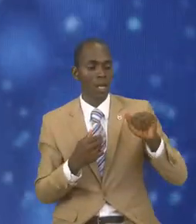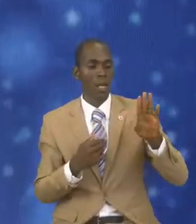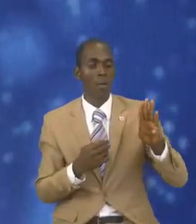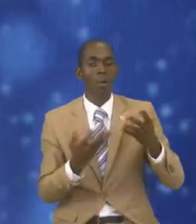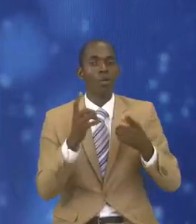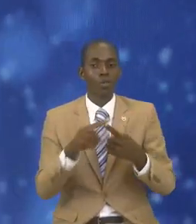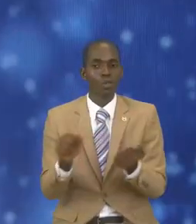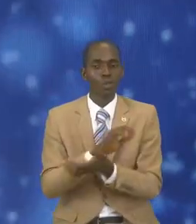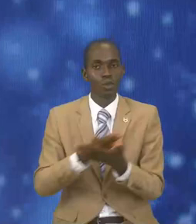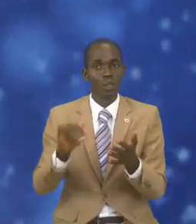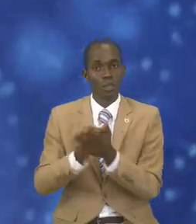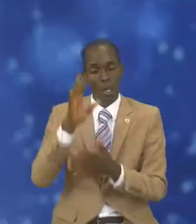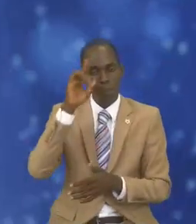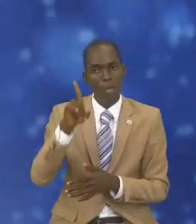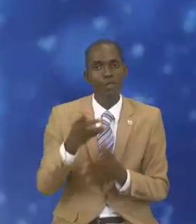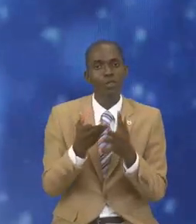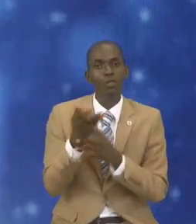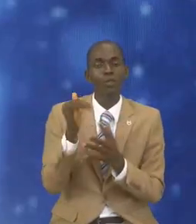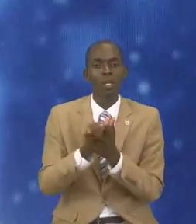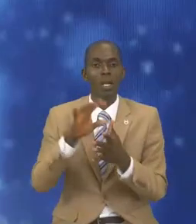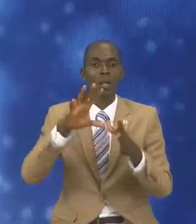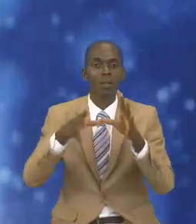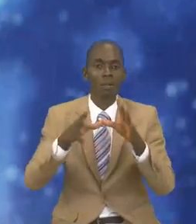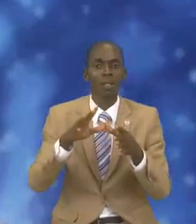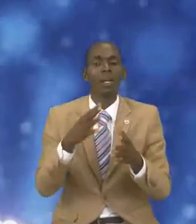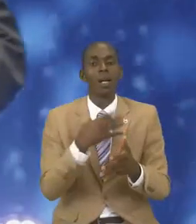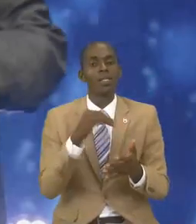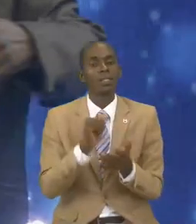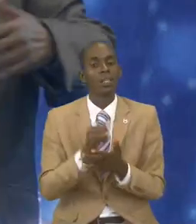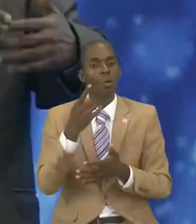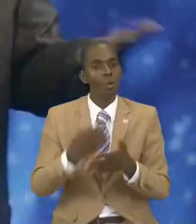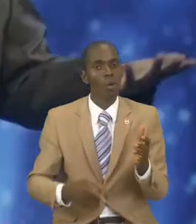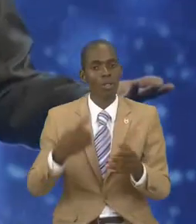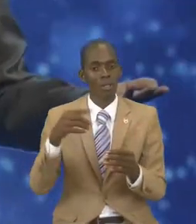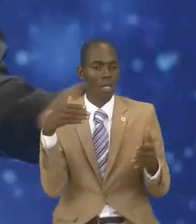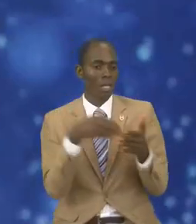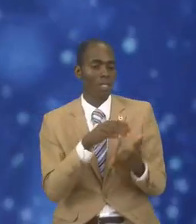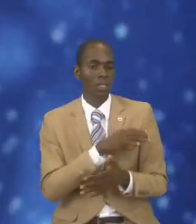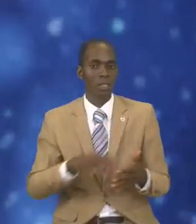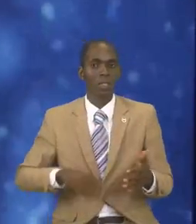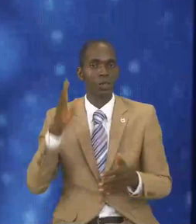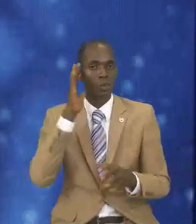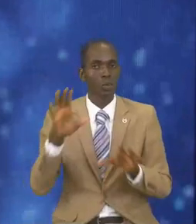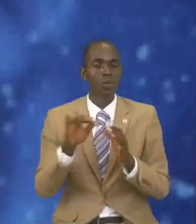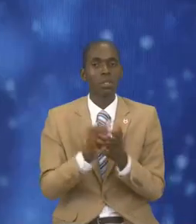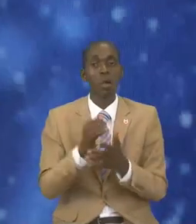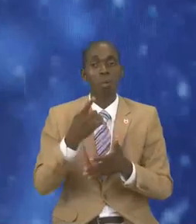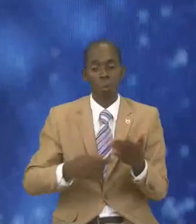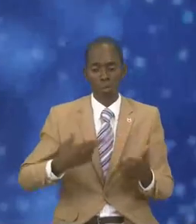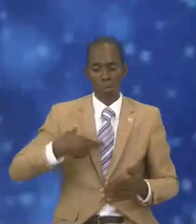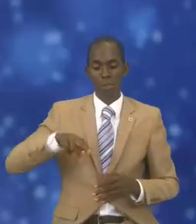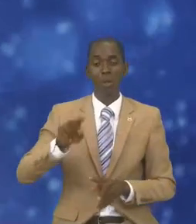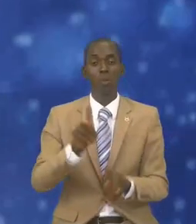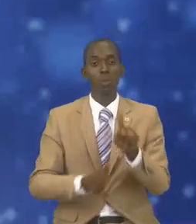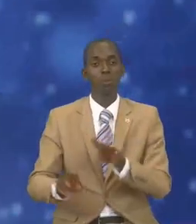Naboth par les flatteries. Et c'est ce que l'Antéchrist fera. C'est ce que les hypocrites